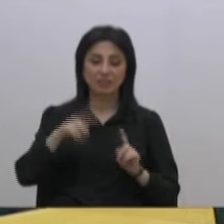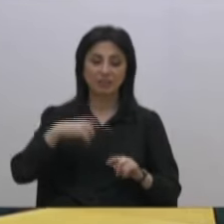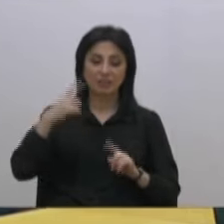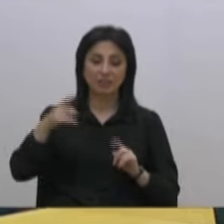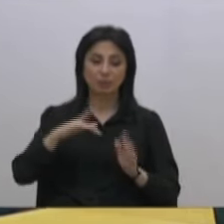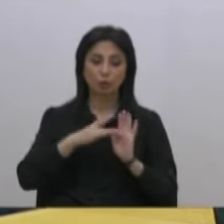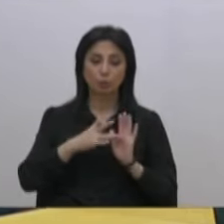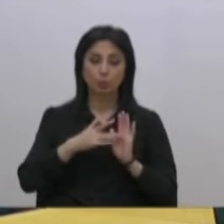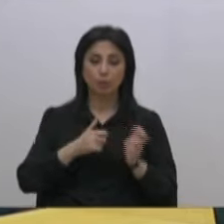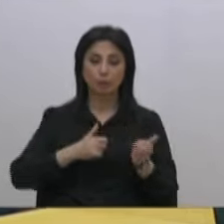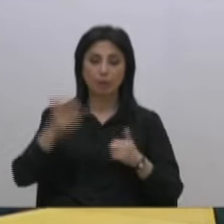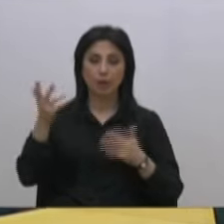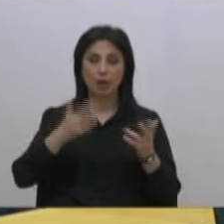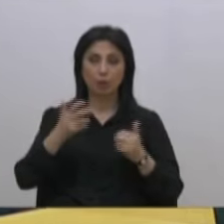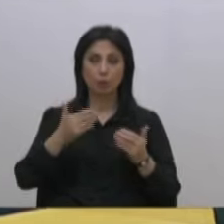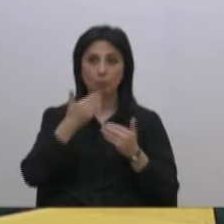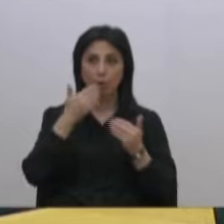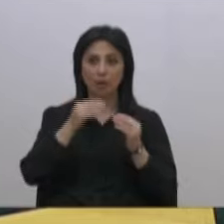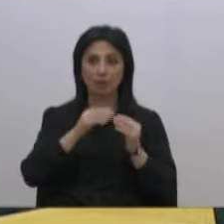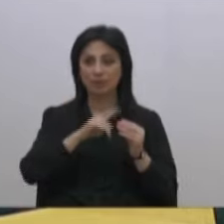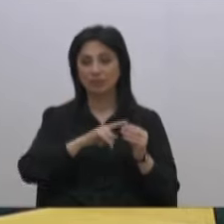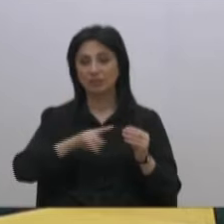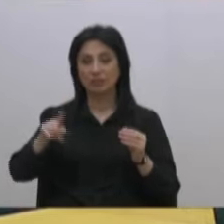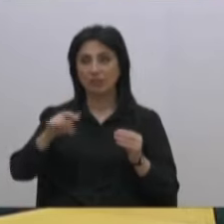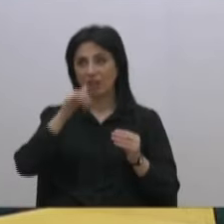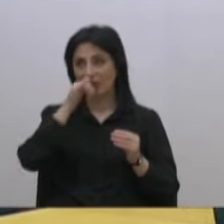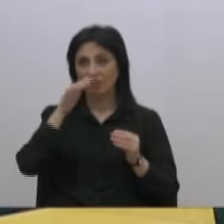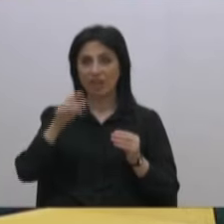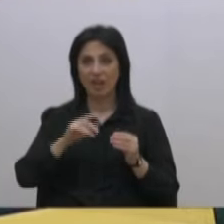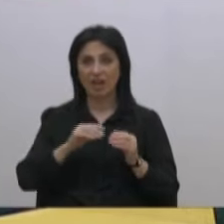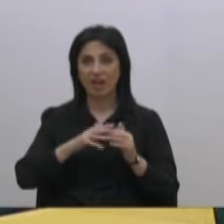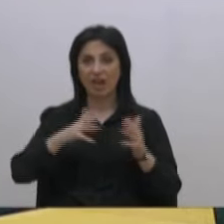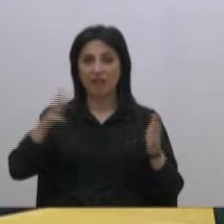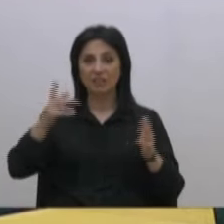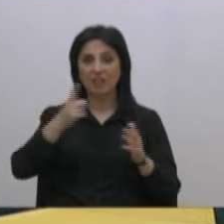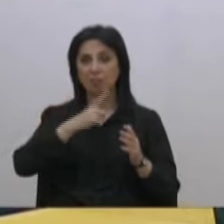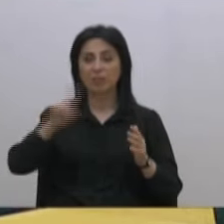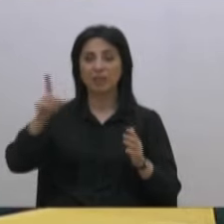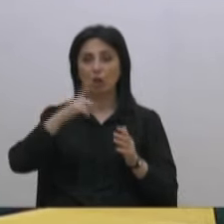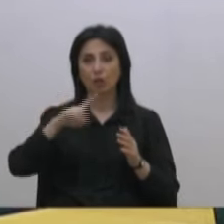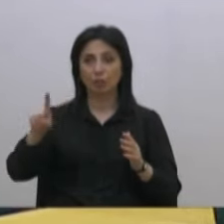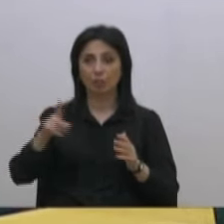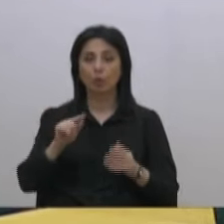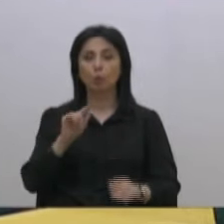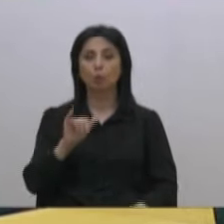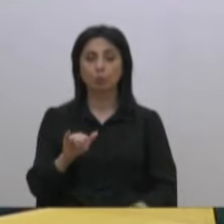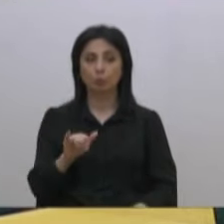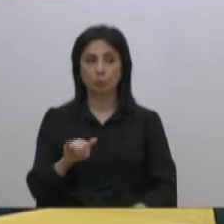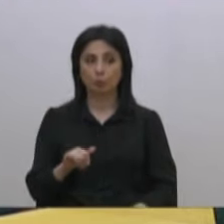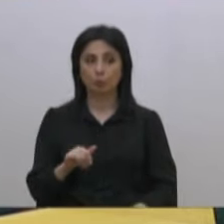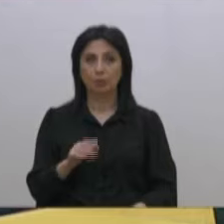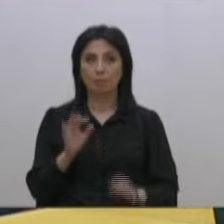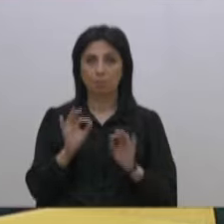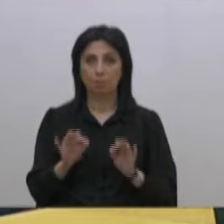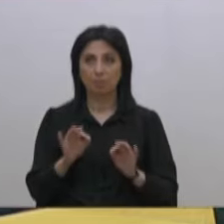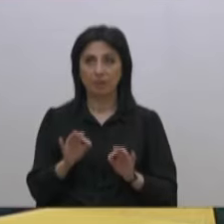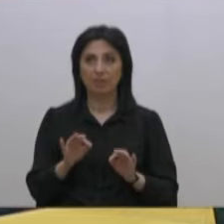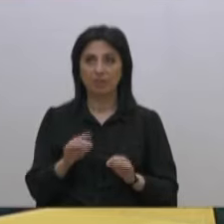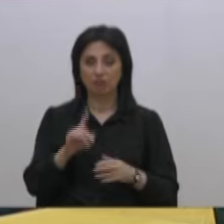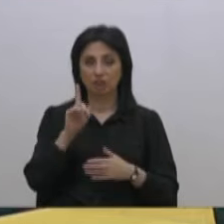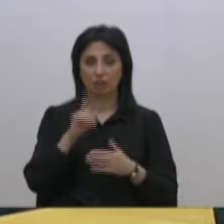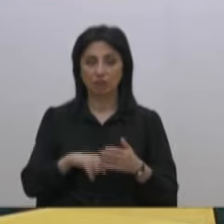წლამდე ტურისტების რაოდენობა ბოლო 10 წლის განმავლობაში ვერ გაიზრდება მილიონებით, თუ მართლა